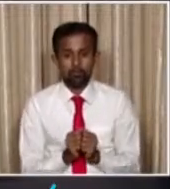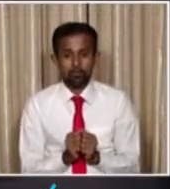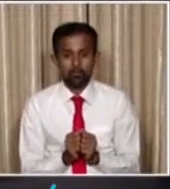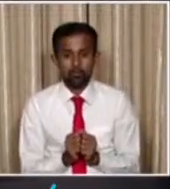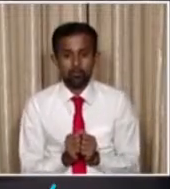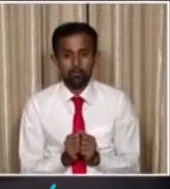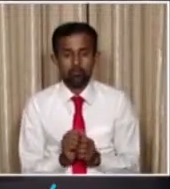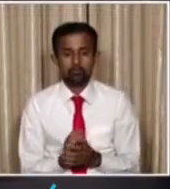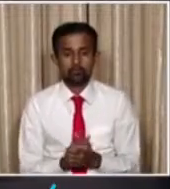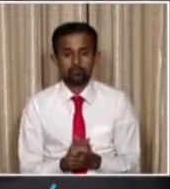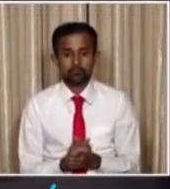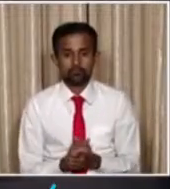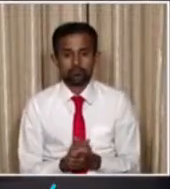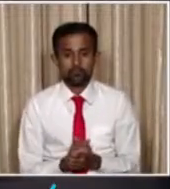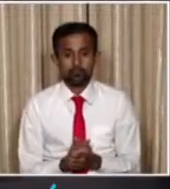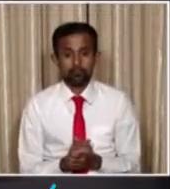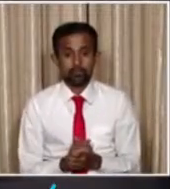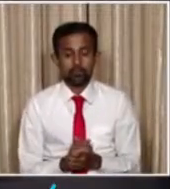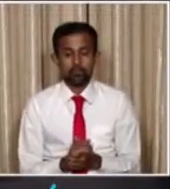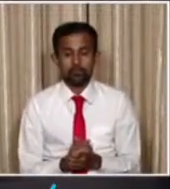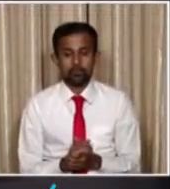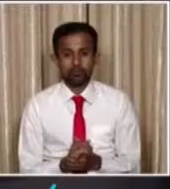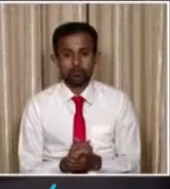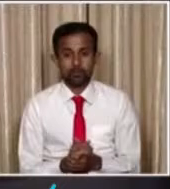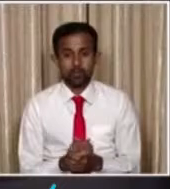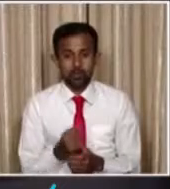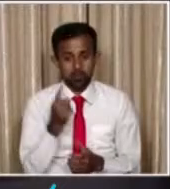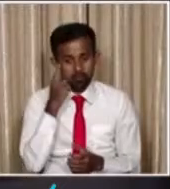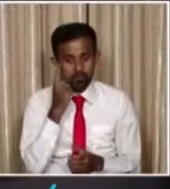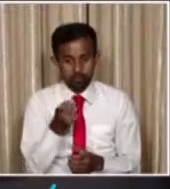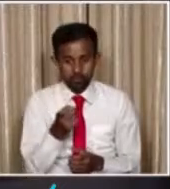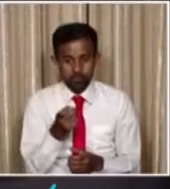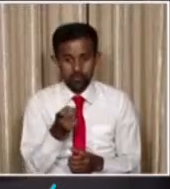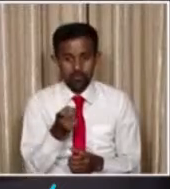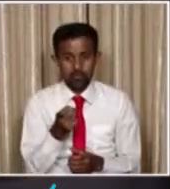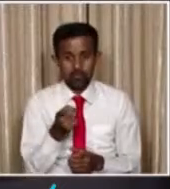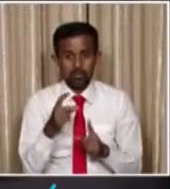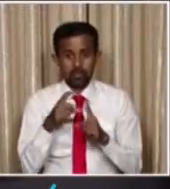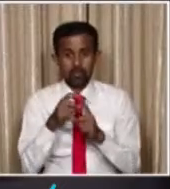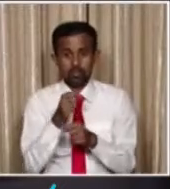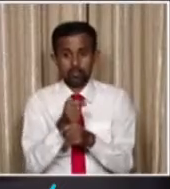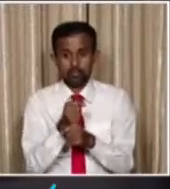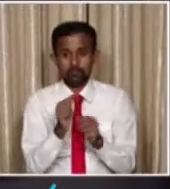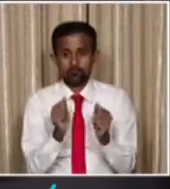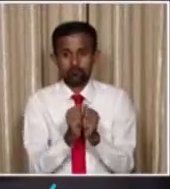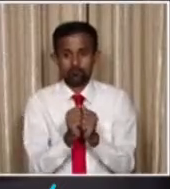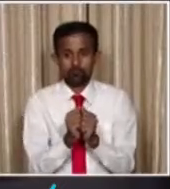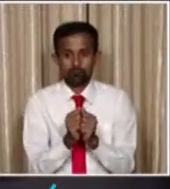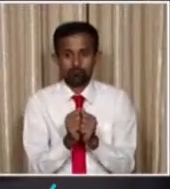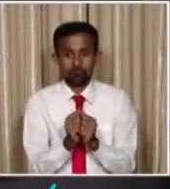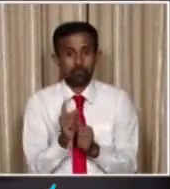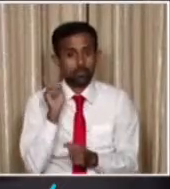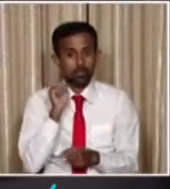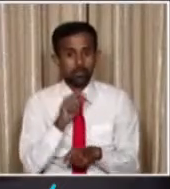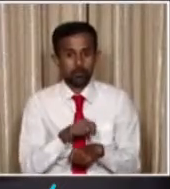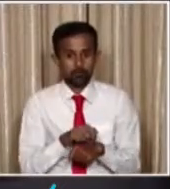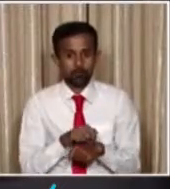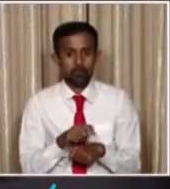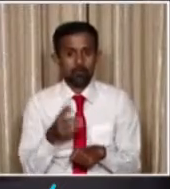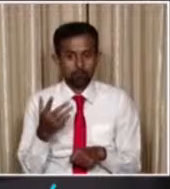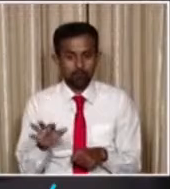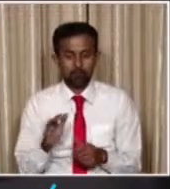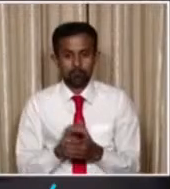තව මිනිත්තු කාලයක් තියෙන්නේ. එතකොට හැබැයි මතක තියාගන්න ඒක DG ගේ රාජකාරිය තමයි වෙලේ එයා කරේ